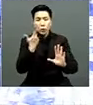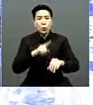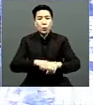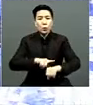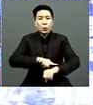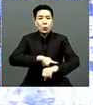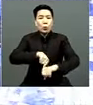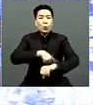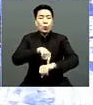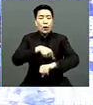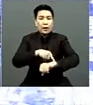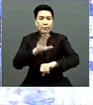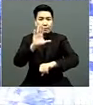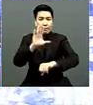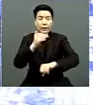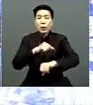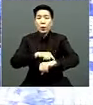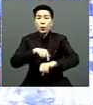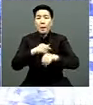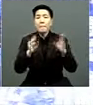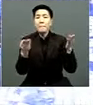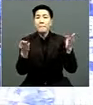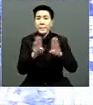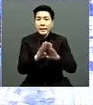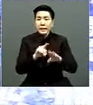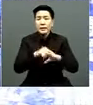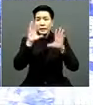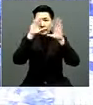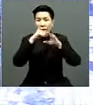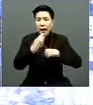าเมื่อกี้ที่บอกว่าห้างจะปิดถึงเวลาเท่าไห